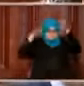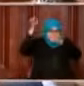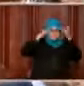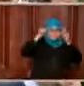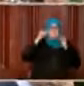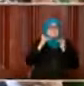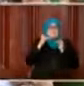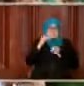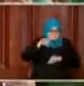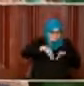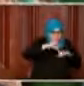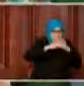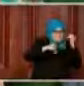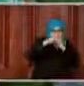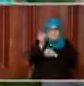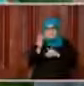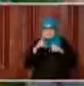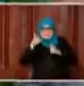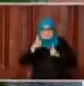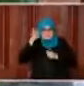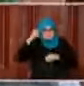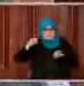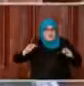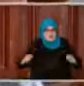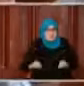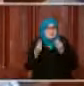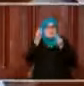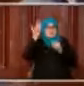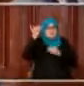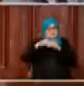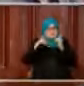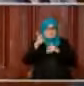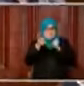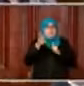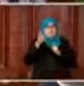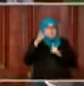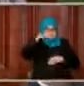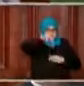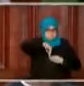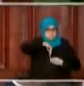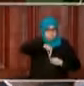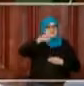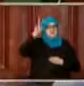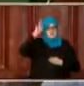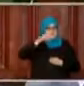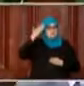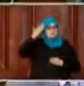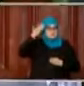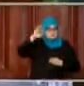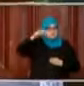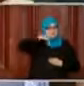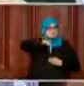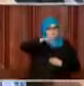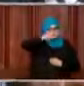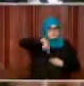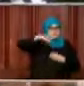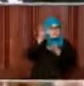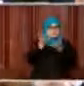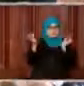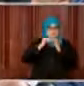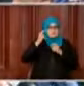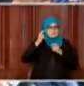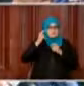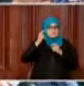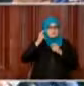تقليدية، امتلاقا من إيمانه العميق بمواصلة شق